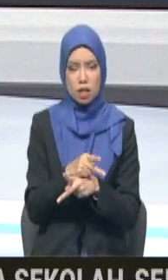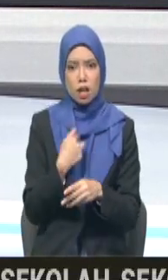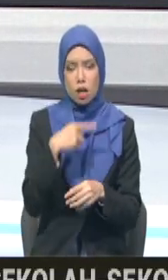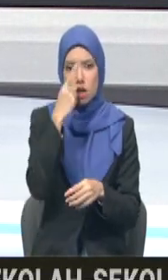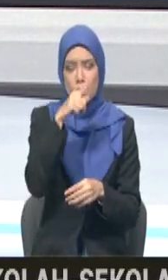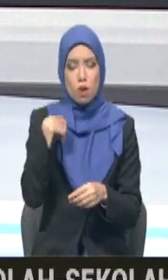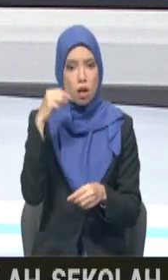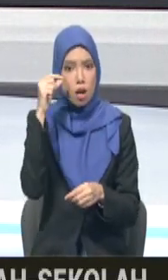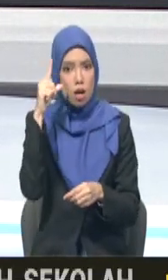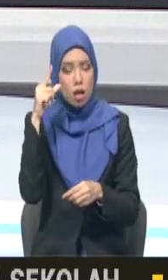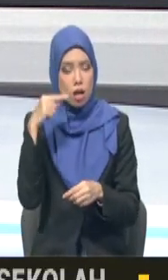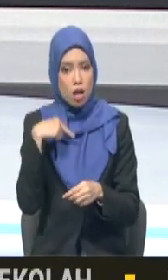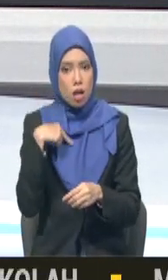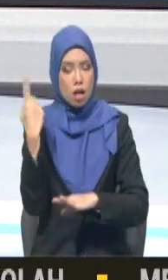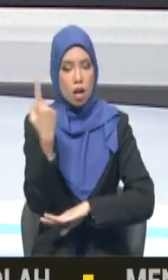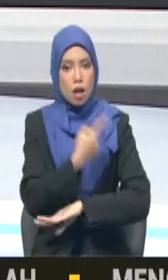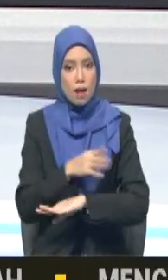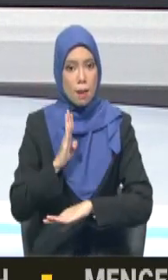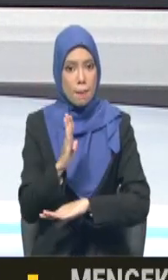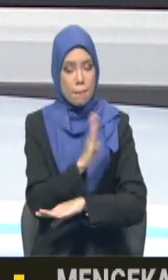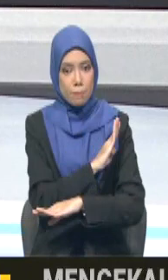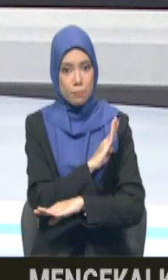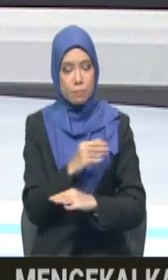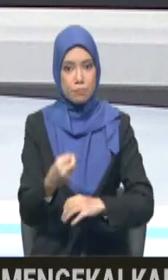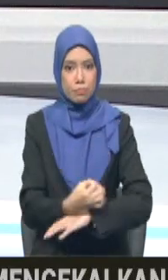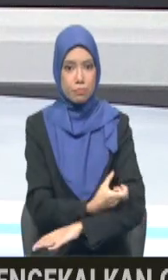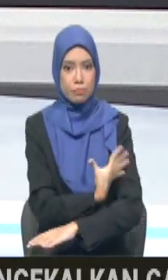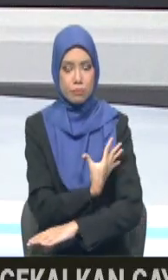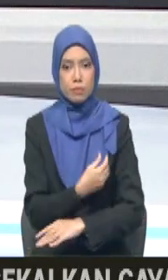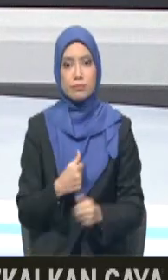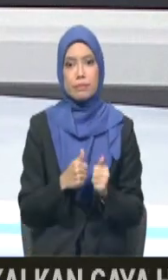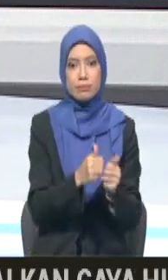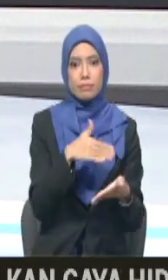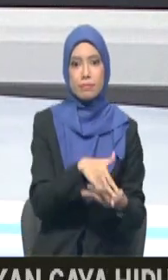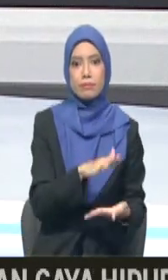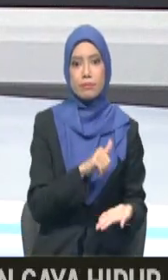bulan kesedaran kanser payudara ikuti bahan beritanya selepas